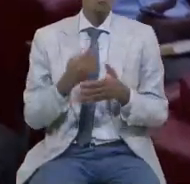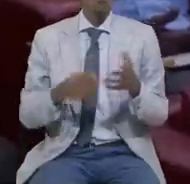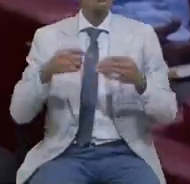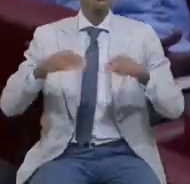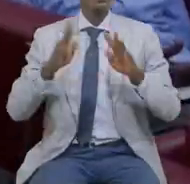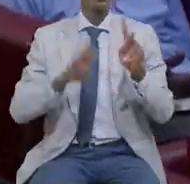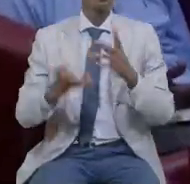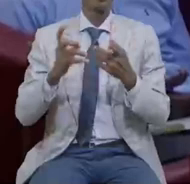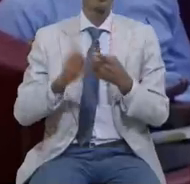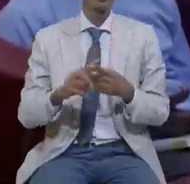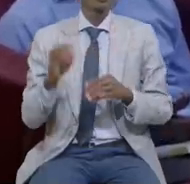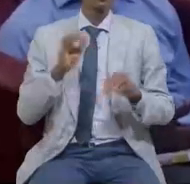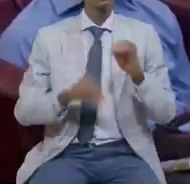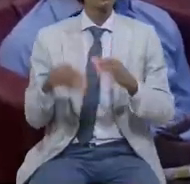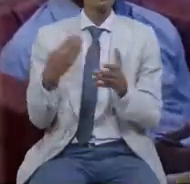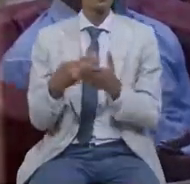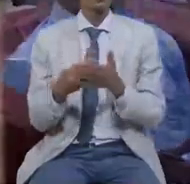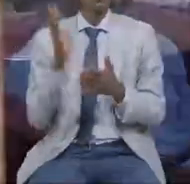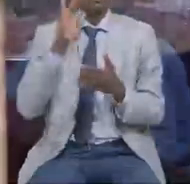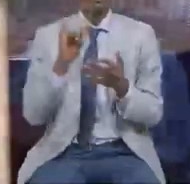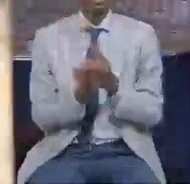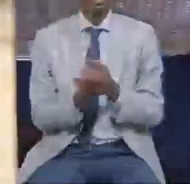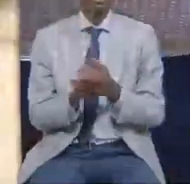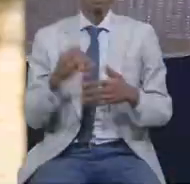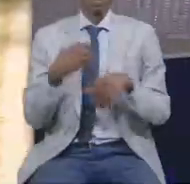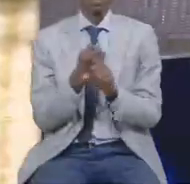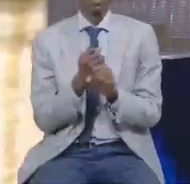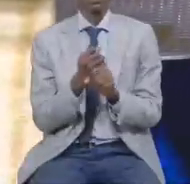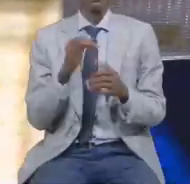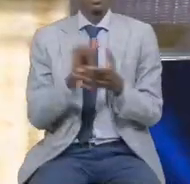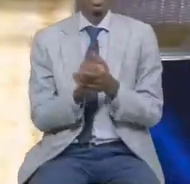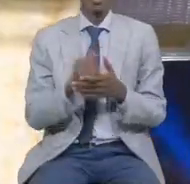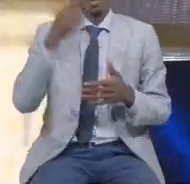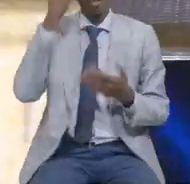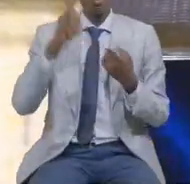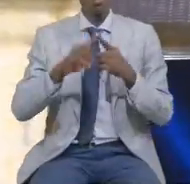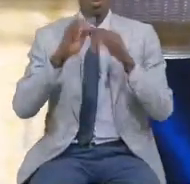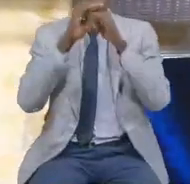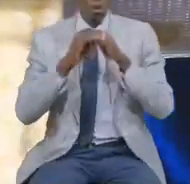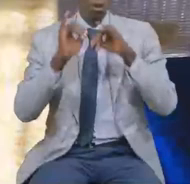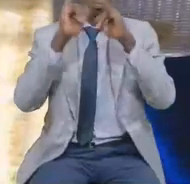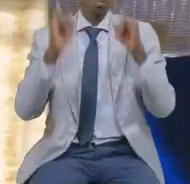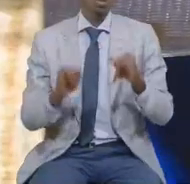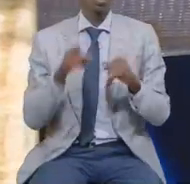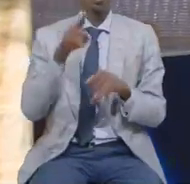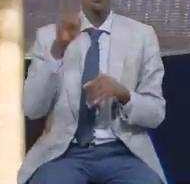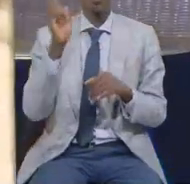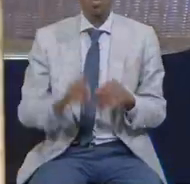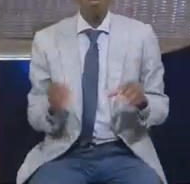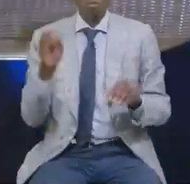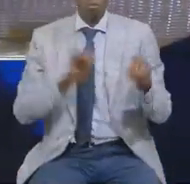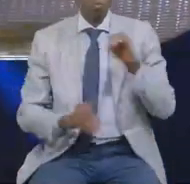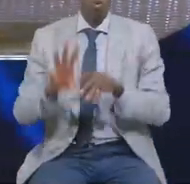du marché voudraient vous pousser à contribuer de l'argent pour adorer les idoles que tu dois